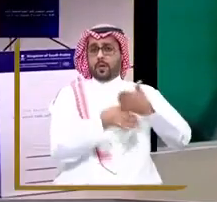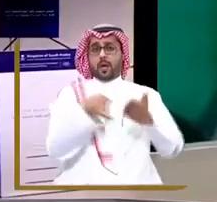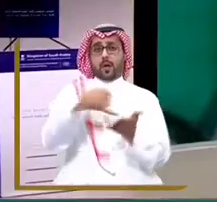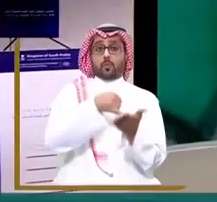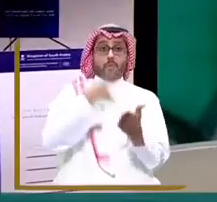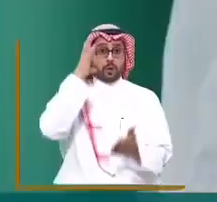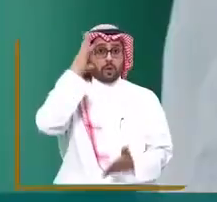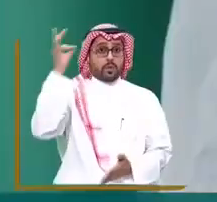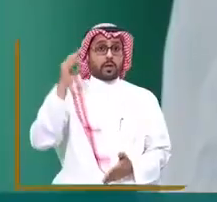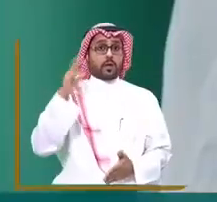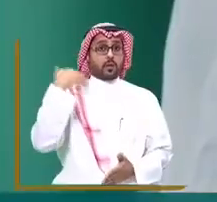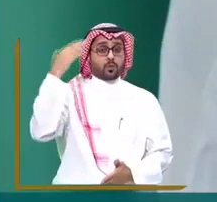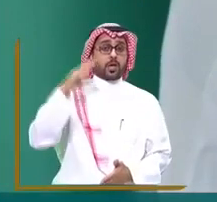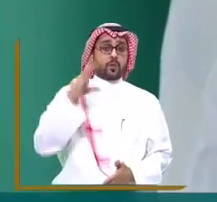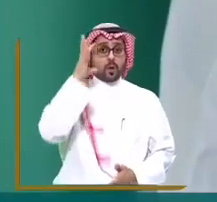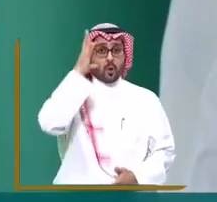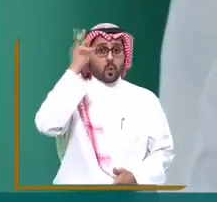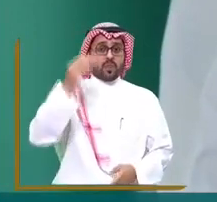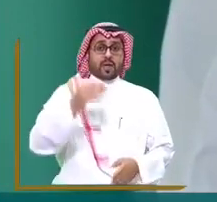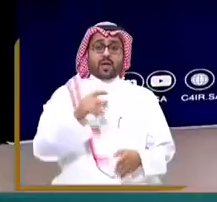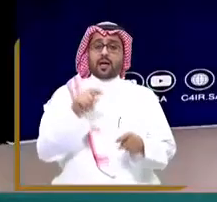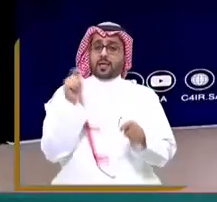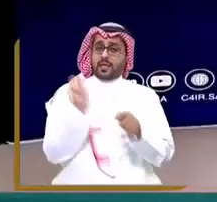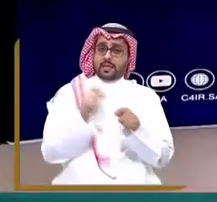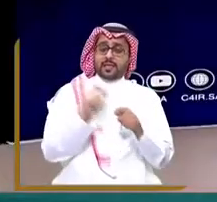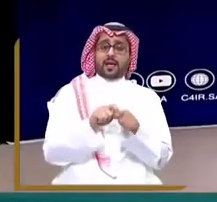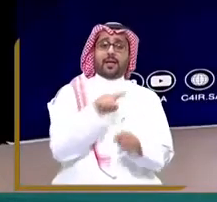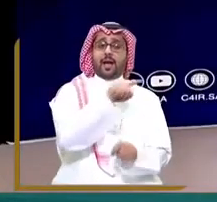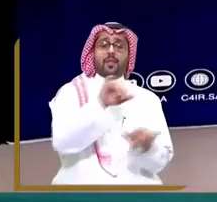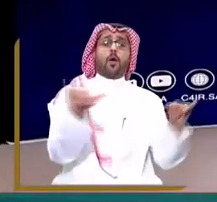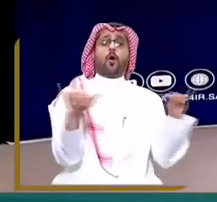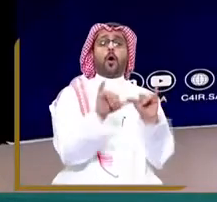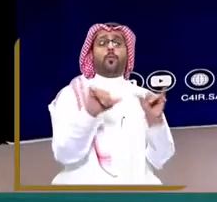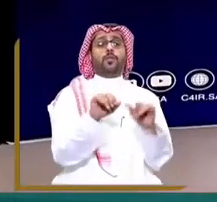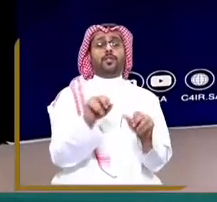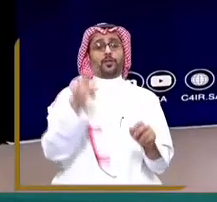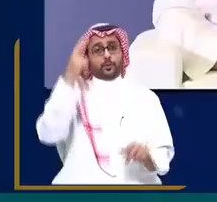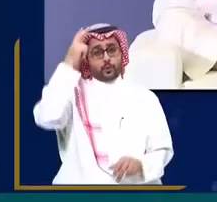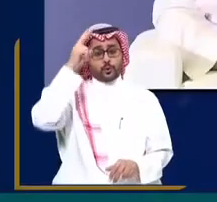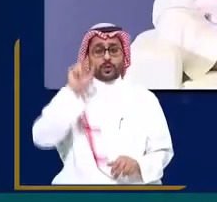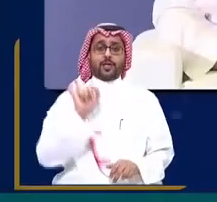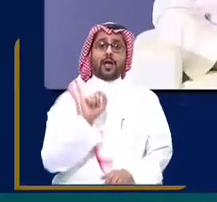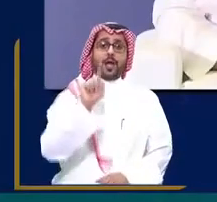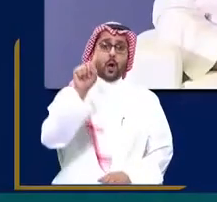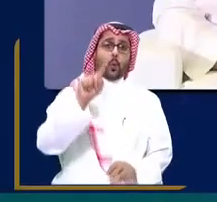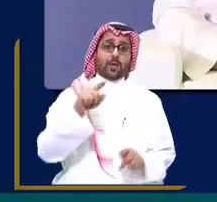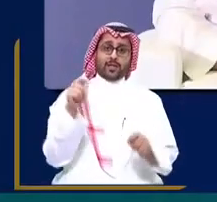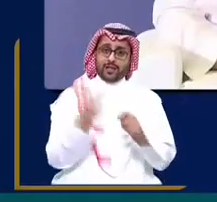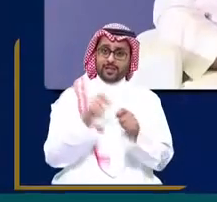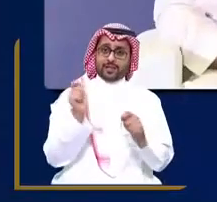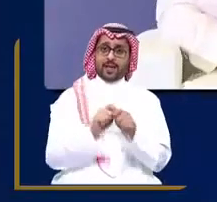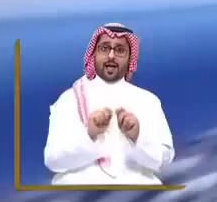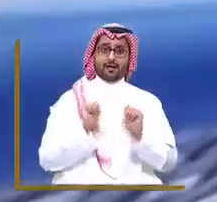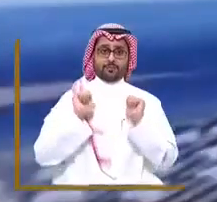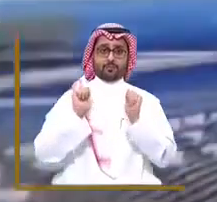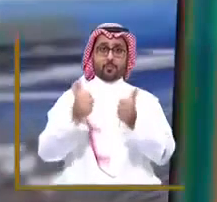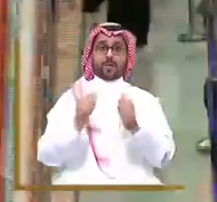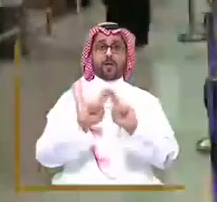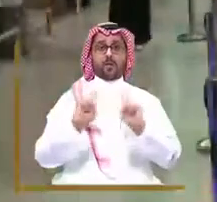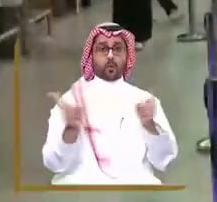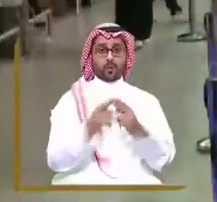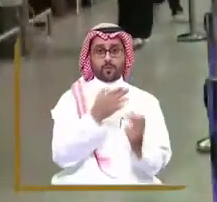بناء مدن المستقبل والذكاء الاصطناعي على طاولة المنتدى السعودي الأول للثورة الصناعية الرابعة.